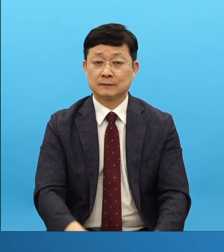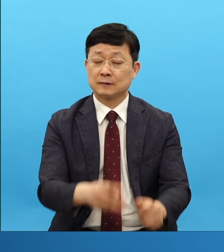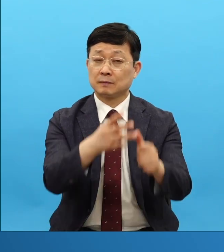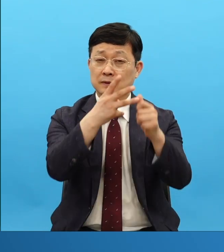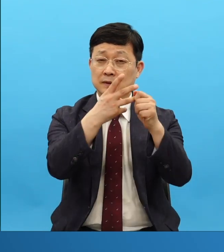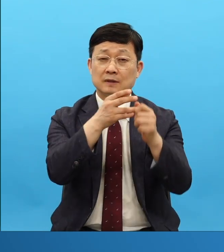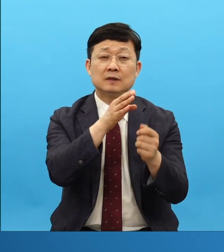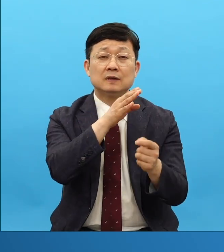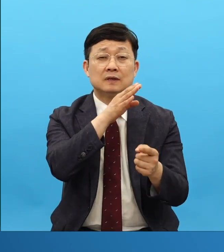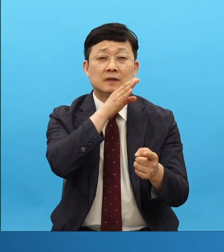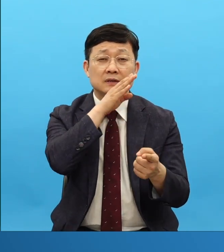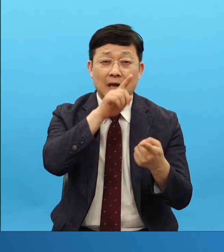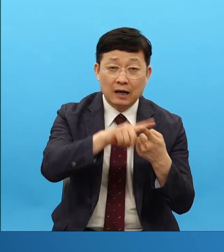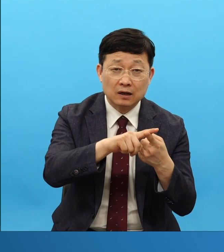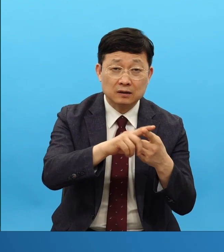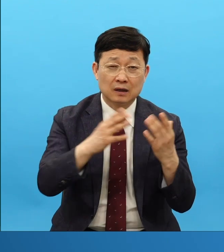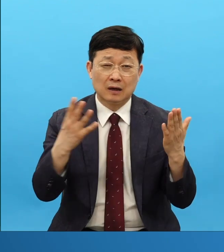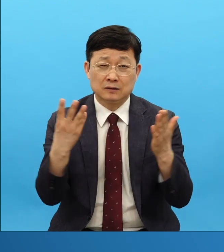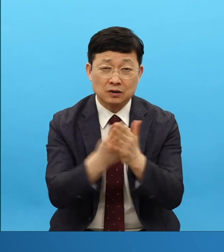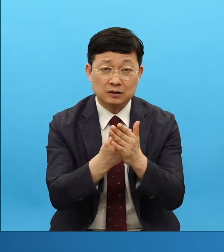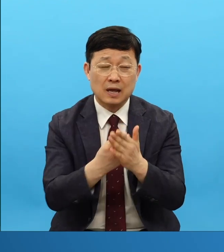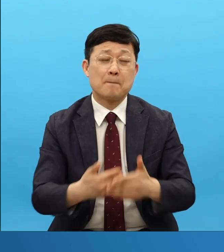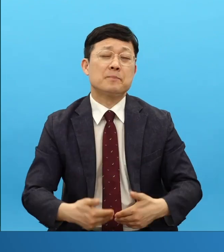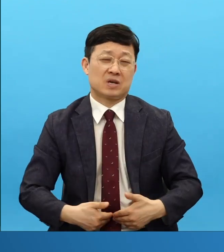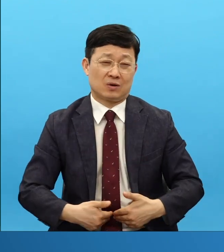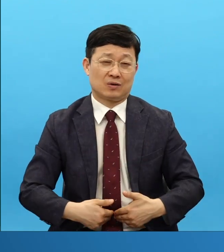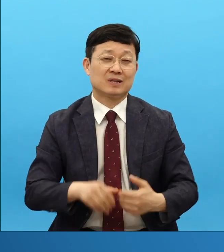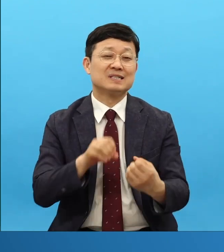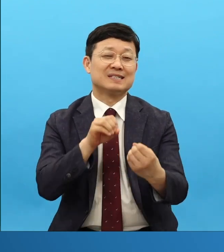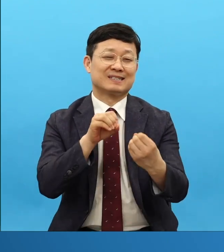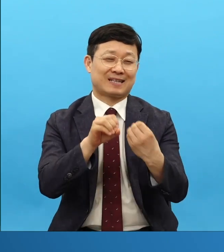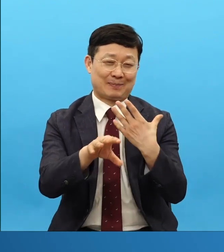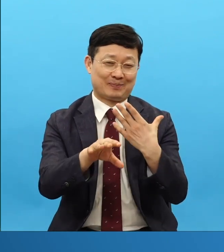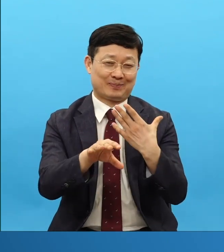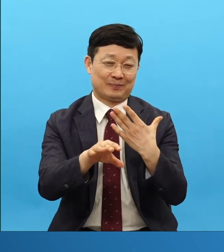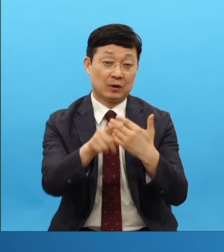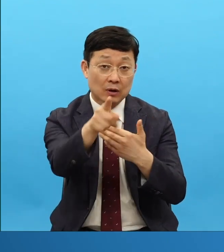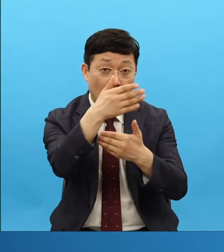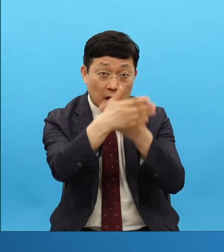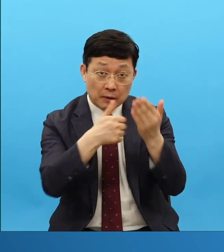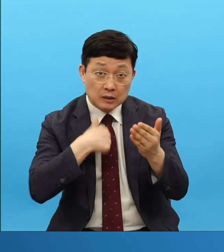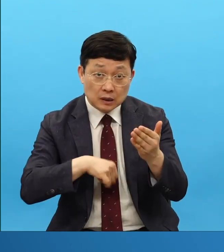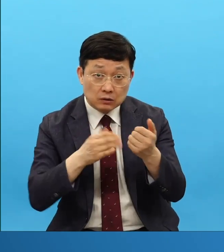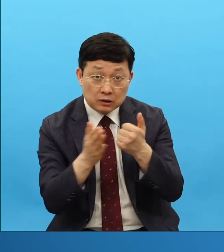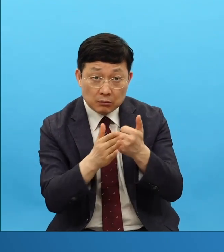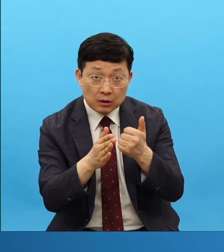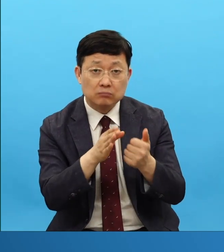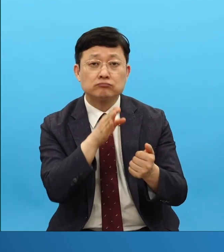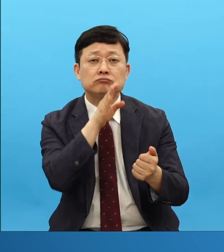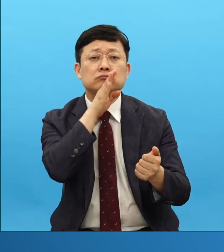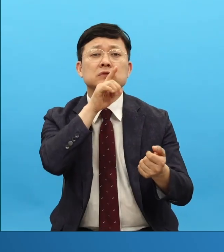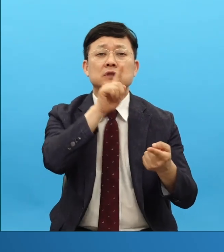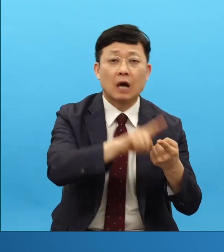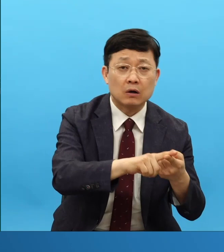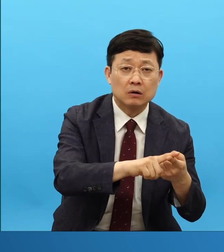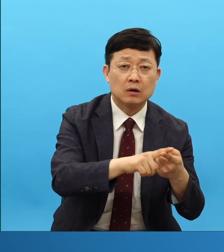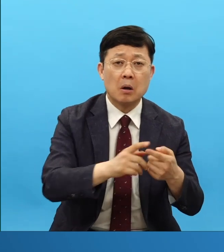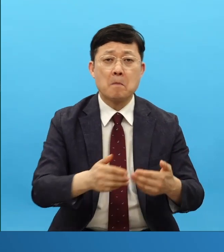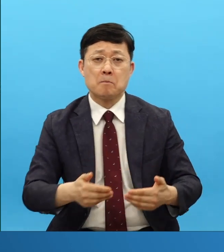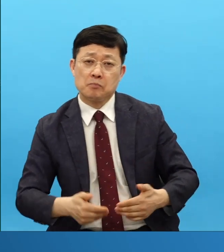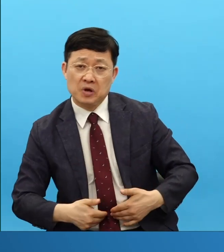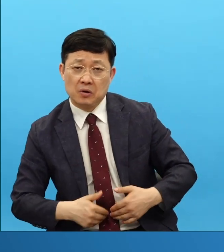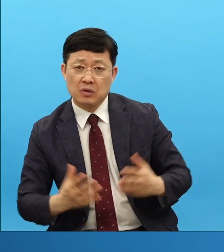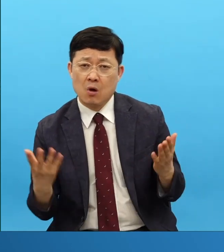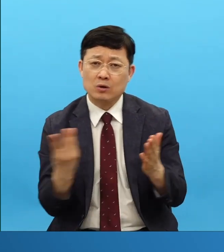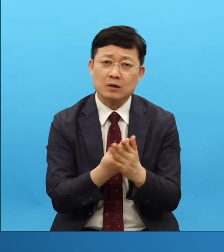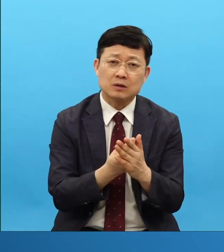the rightful, necessary, and absolute answer you must 그렇죠? receive. That's right. 하나님의 자녀니까 당연히 필연적으로 절대로 받을 응답이에요. Because you're a